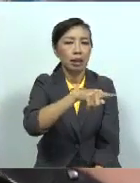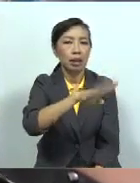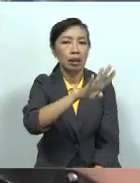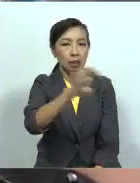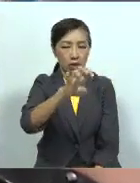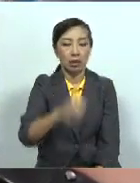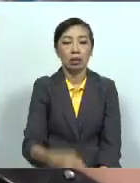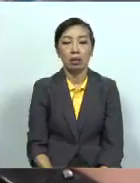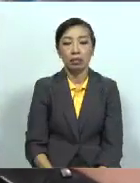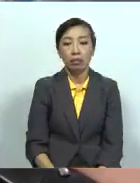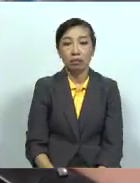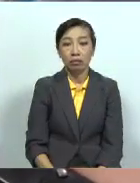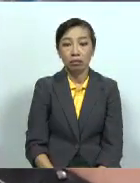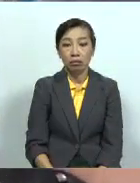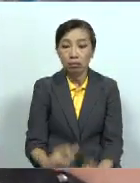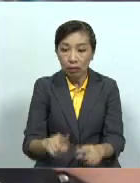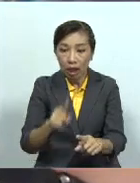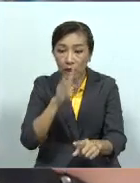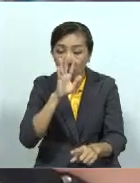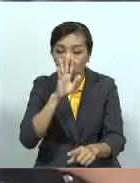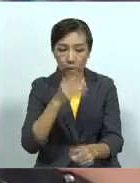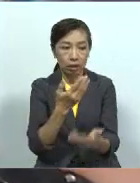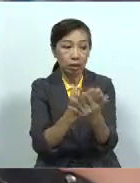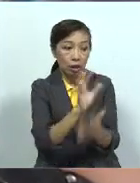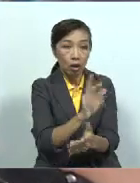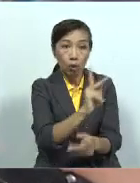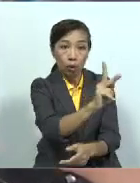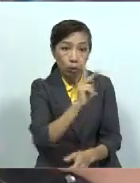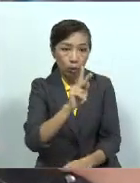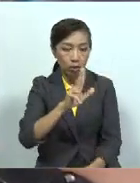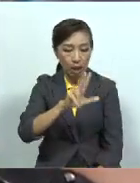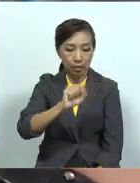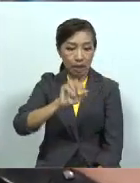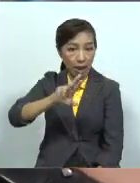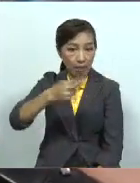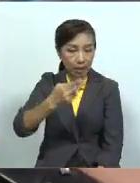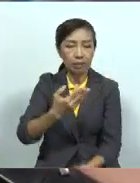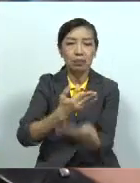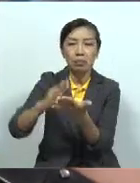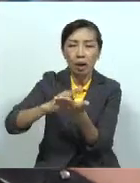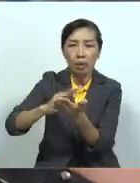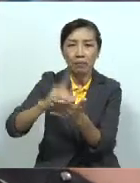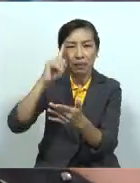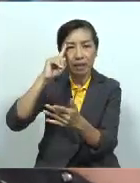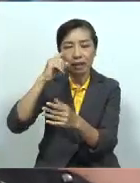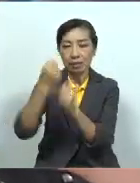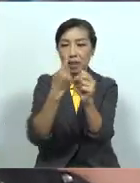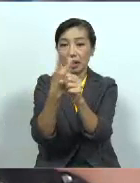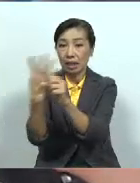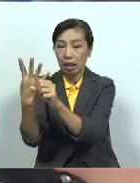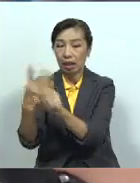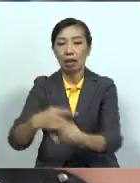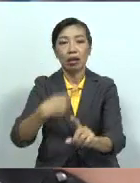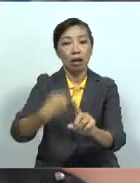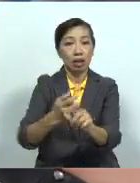แต่ถ้ากู้เพียง 3,500 ก็ผ่อนประมาณ4ปีแรก 1,700 แล้วก็